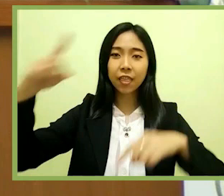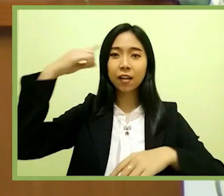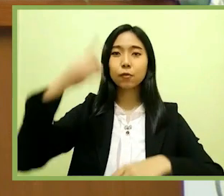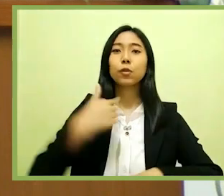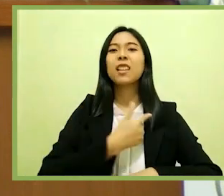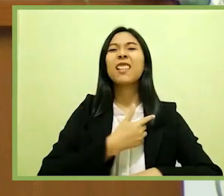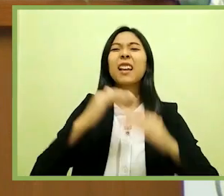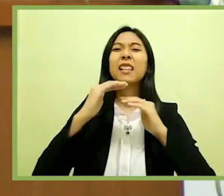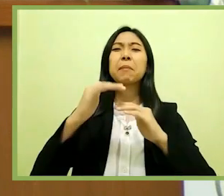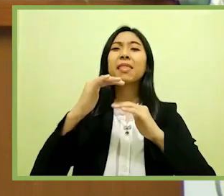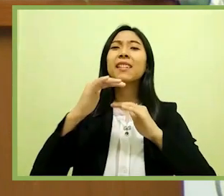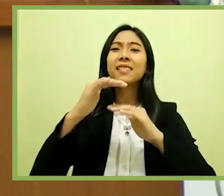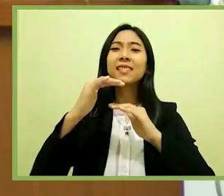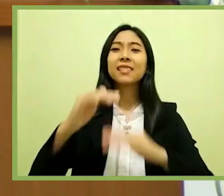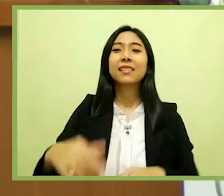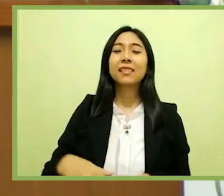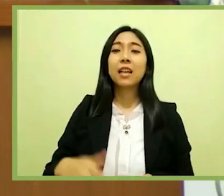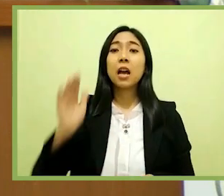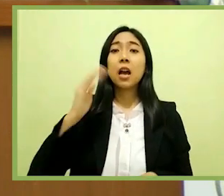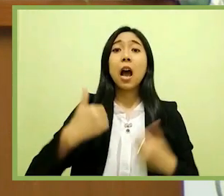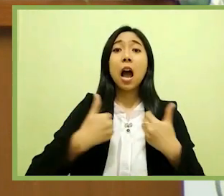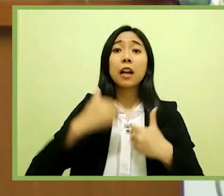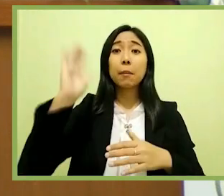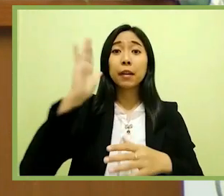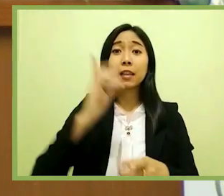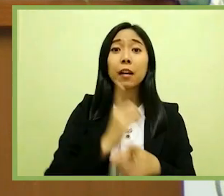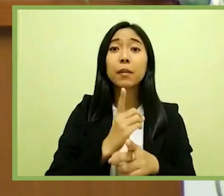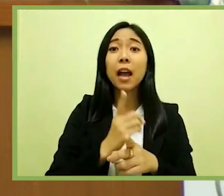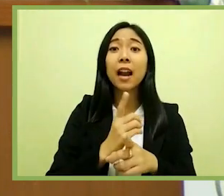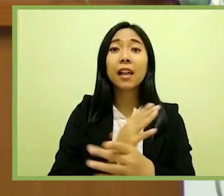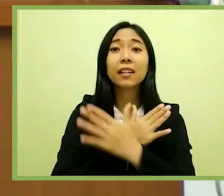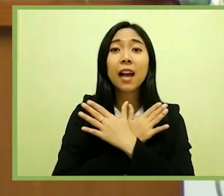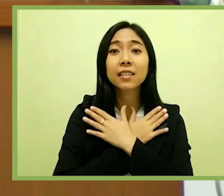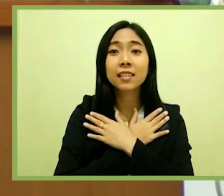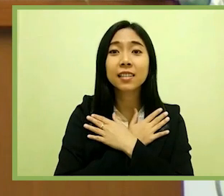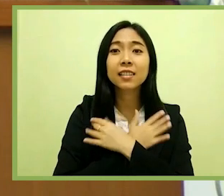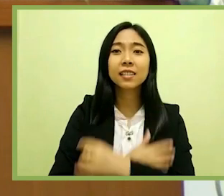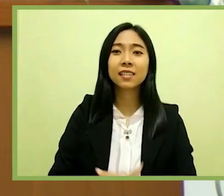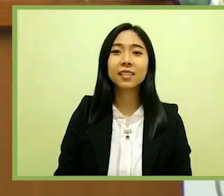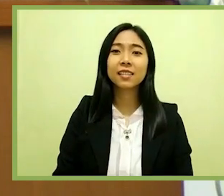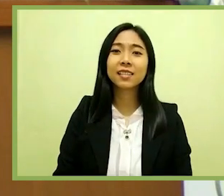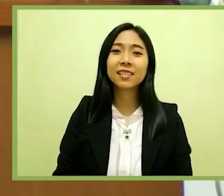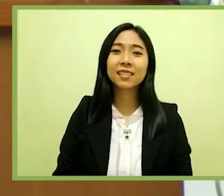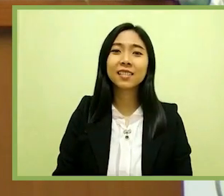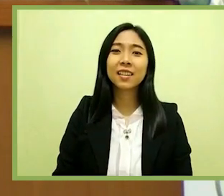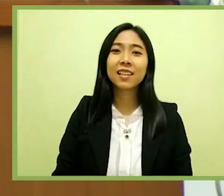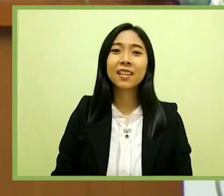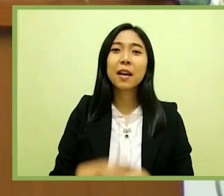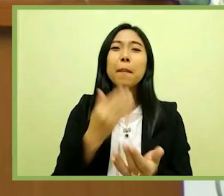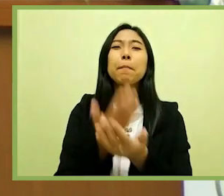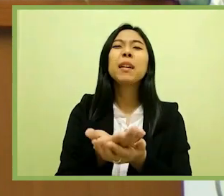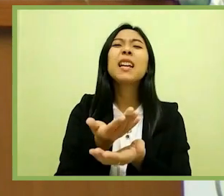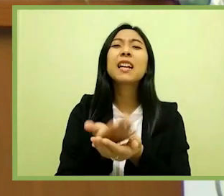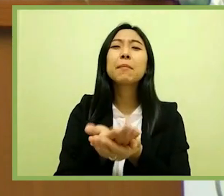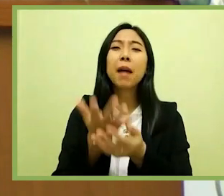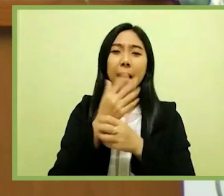terbatas. Berita kebenaran tentang cinta kasih yang menawarkan penerimaan yang melampaui